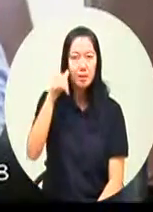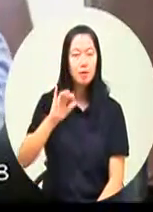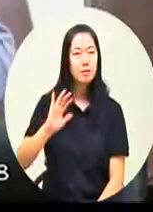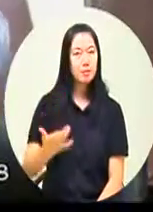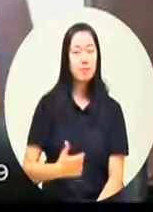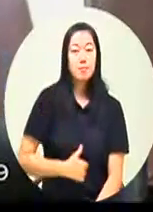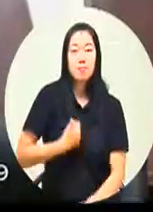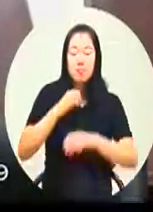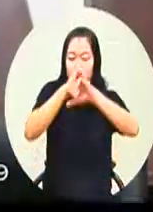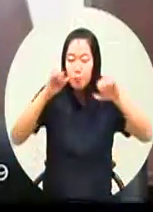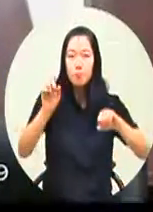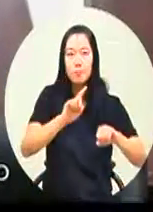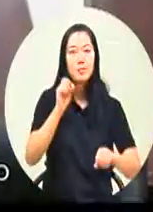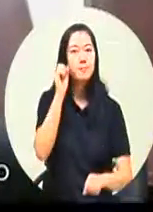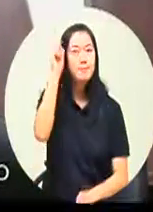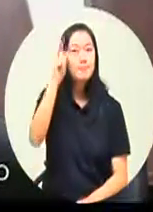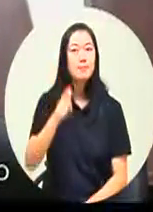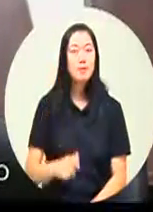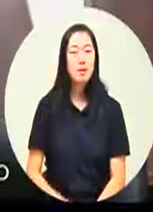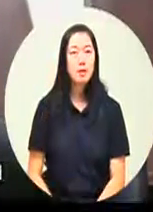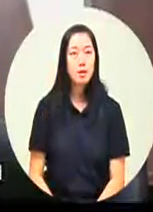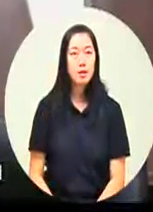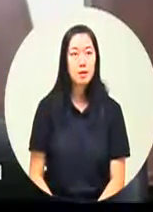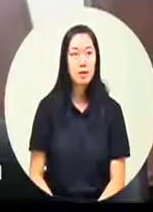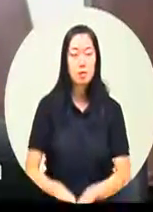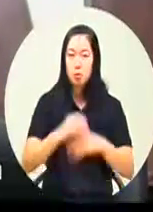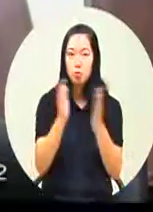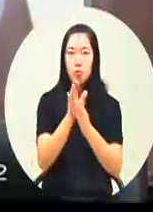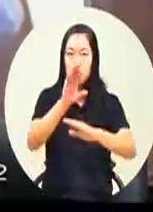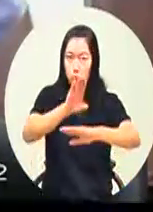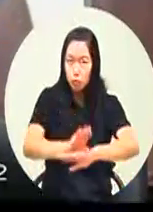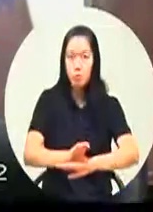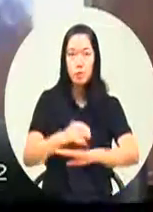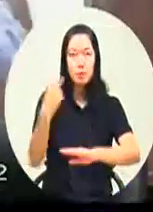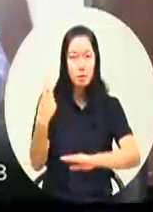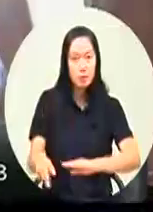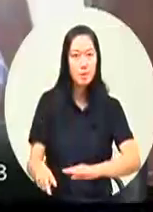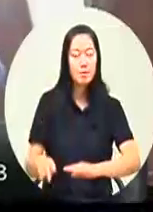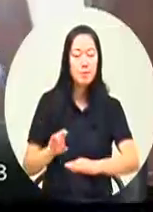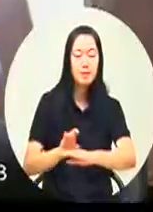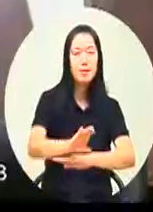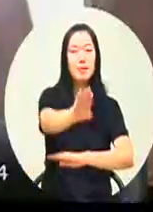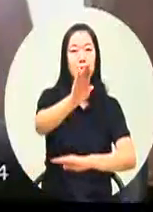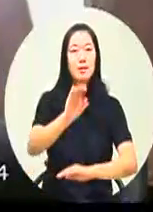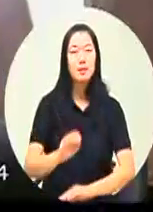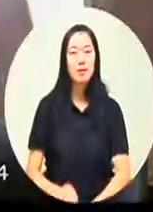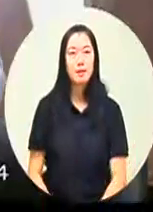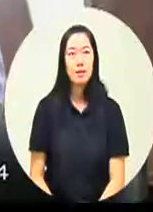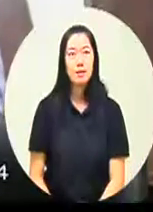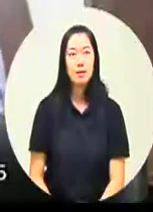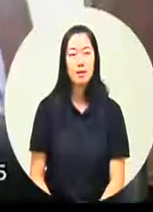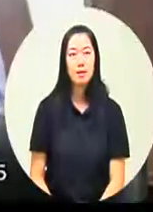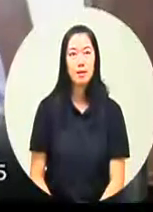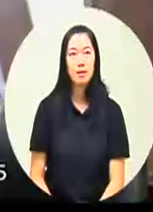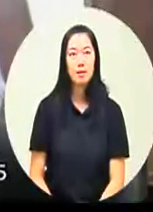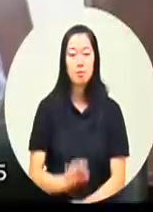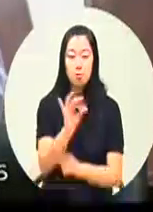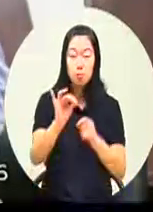的，只要停，完全停不是慢下来，停再开，很多巷道就可以解决那我们经过了